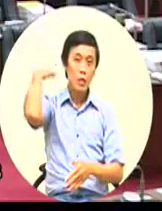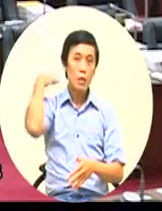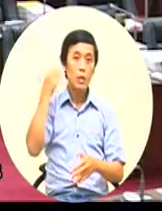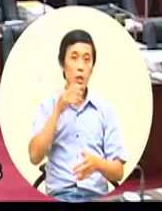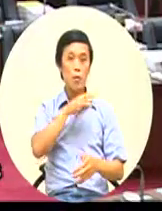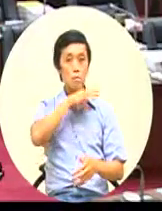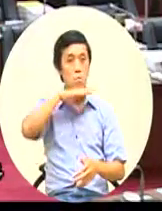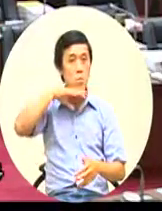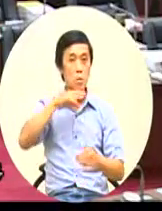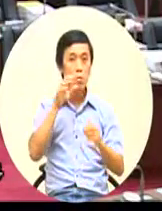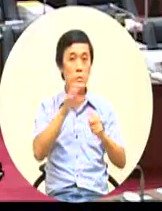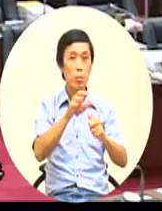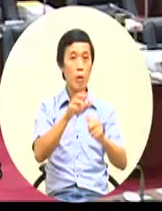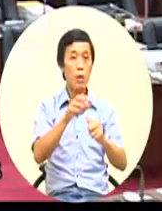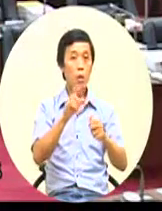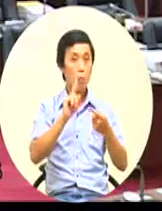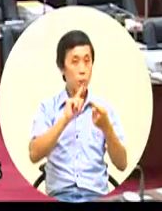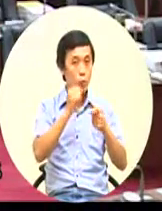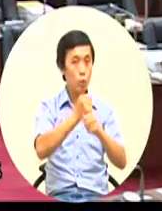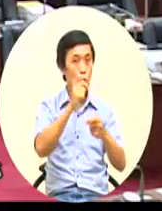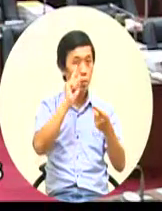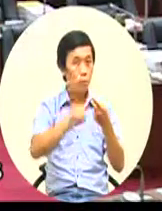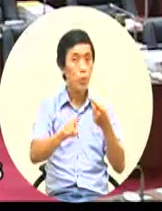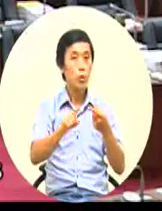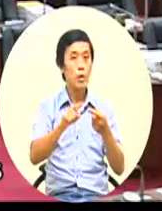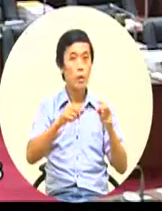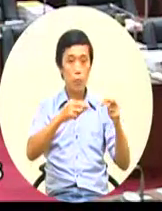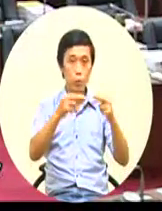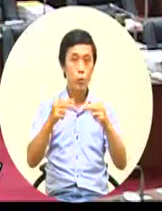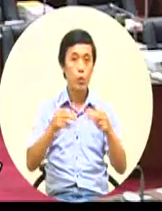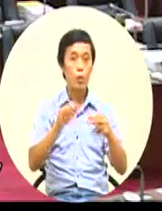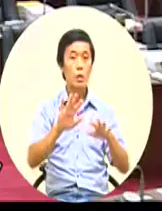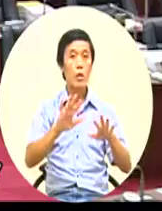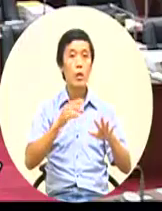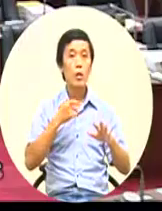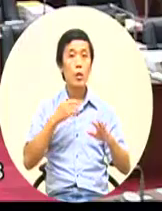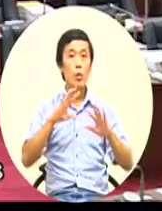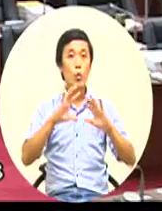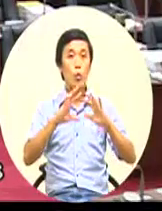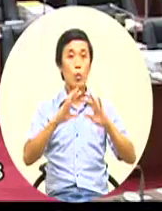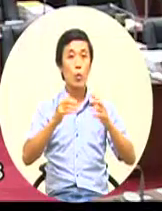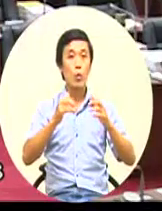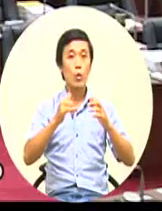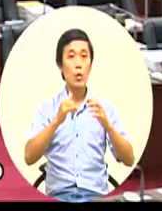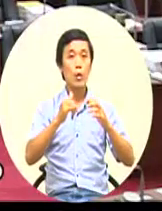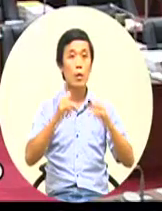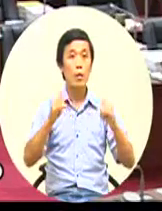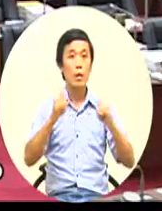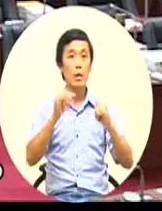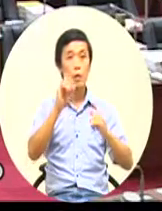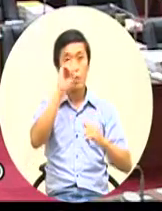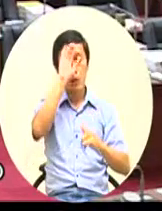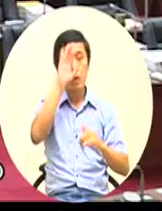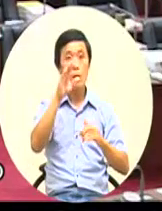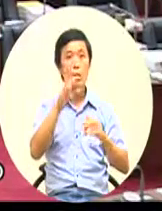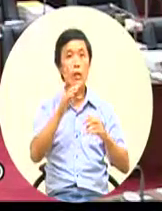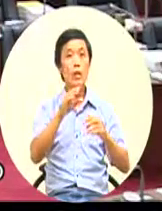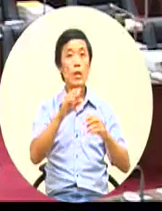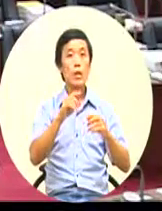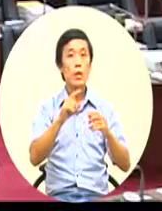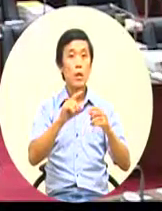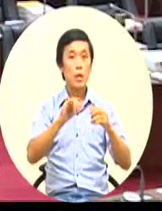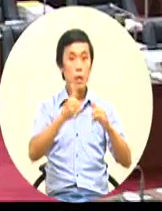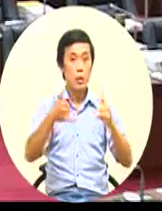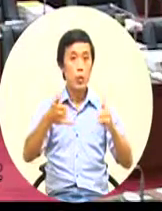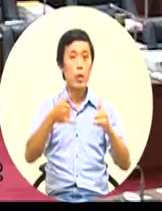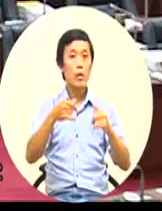为。现在我们国民党的议员大官都在我们议会里面呢，有当国民党主委的，有